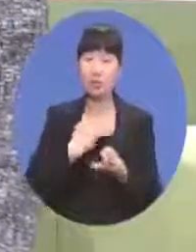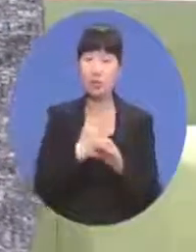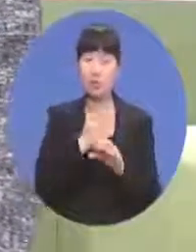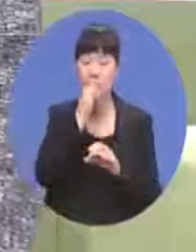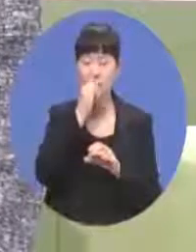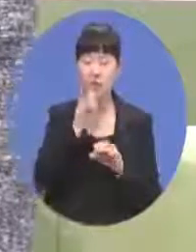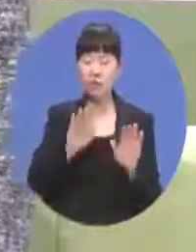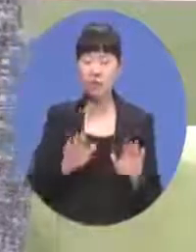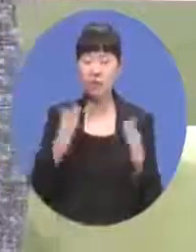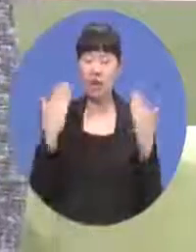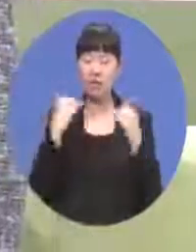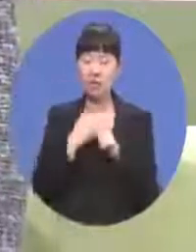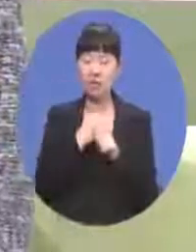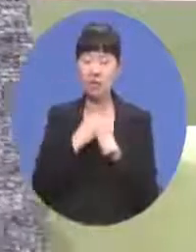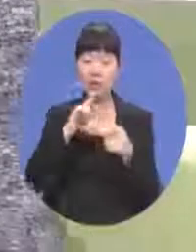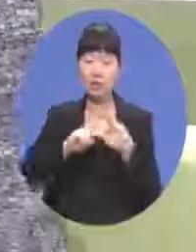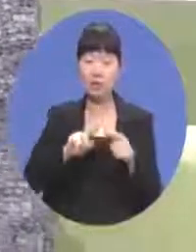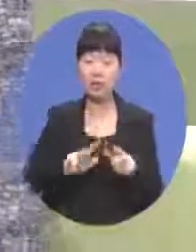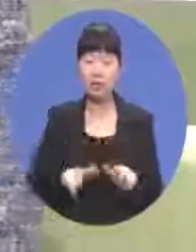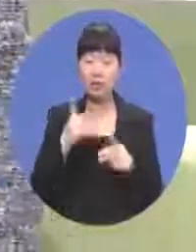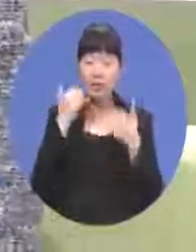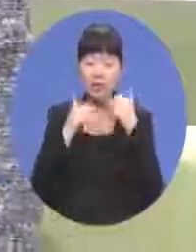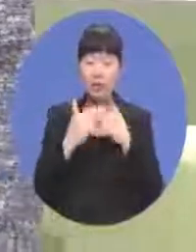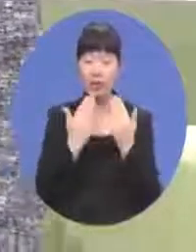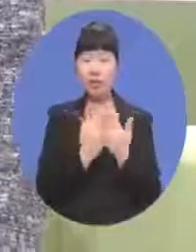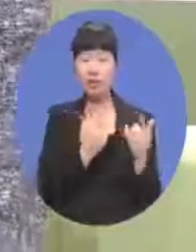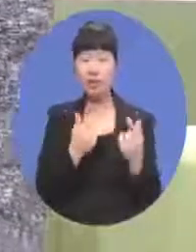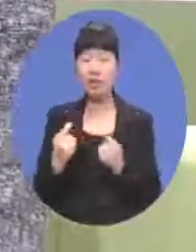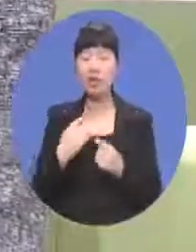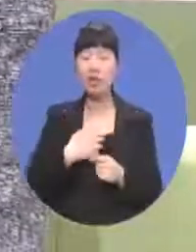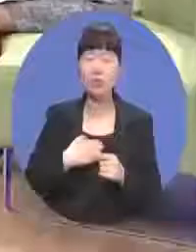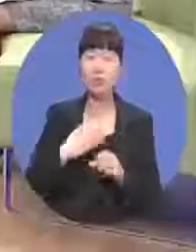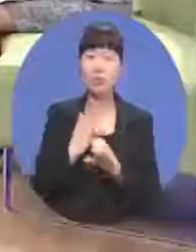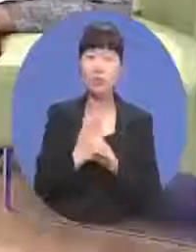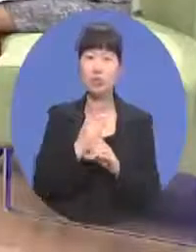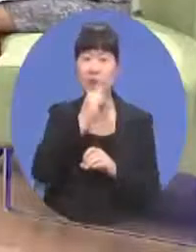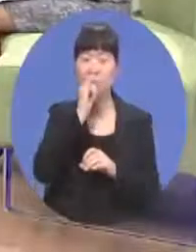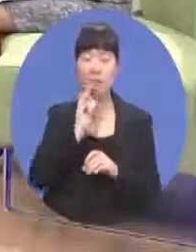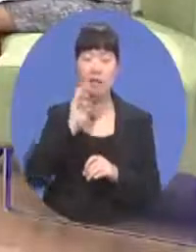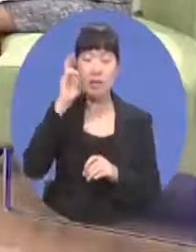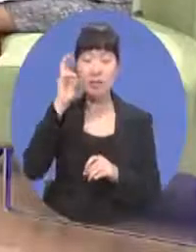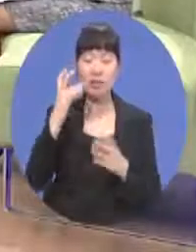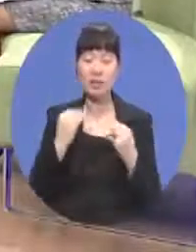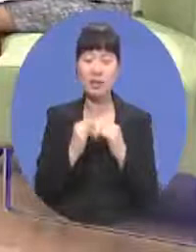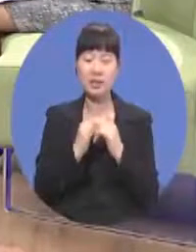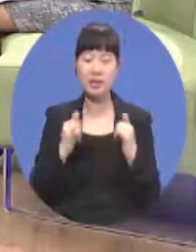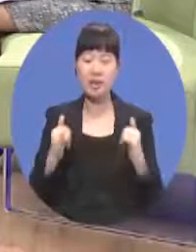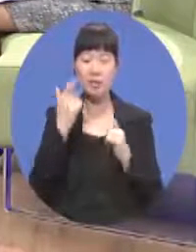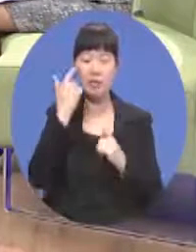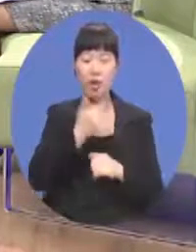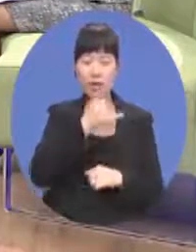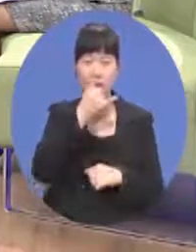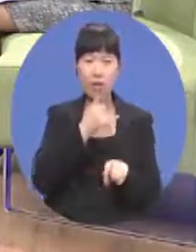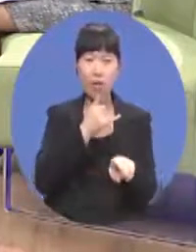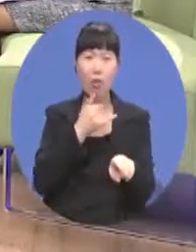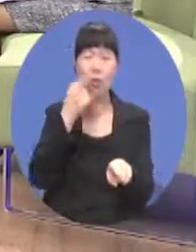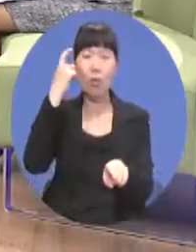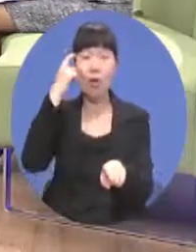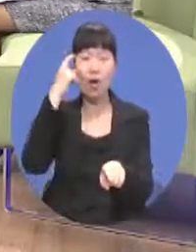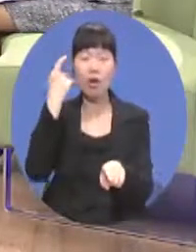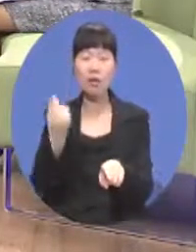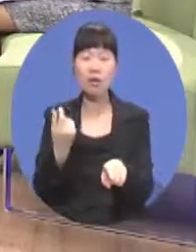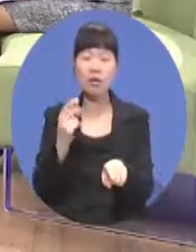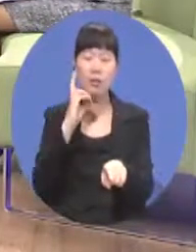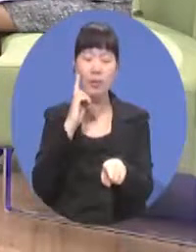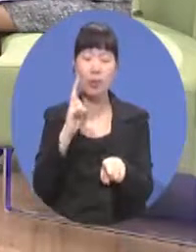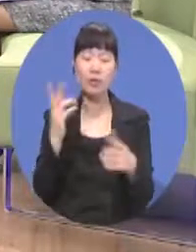우리가 이제 학교 폭력에 대해서는 우리 누구나 다 지금 걱정을 하고 있는 단계잖아요. 그러니까 많은 분들이 물어보세요. 쟤네들은 왜 저런